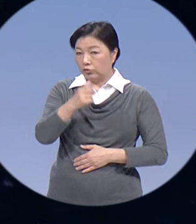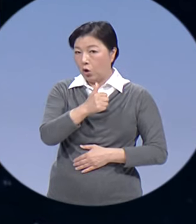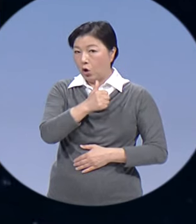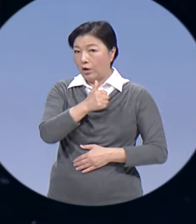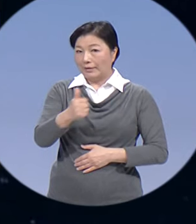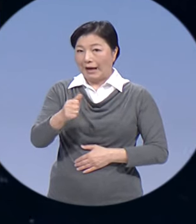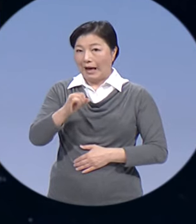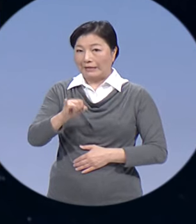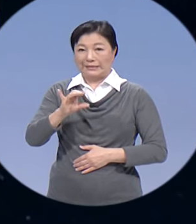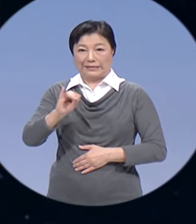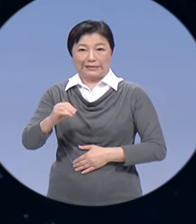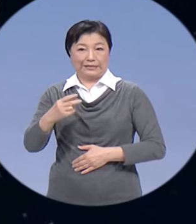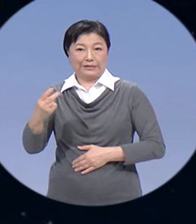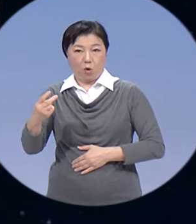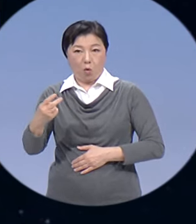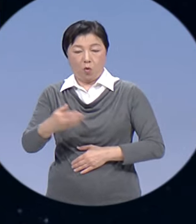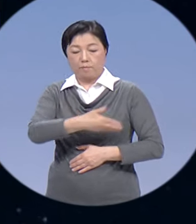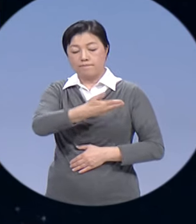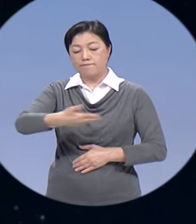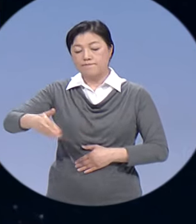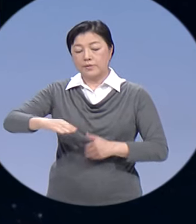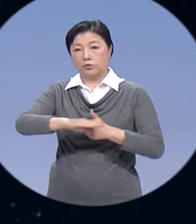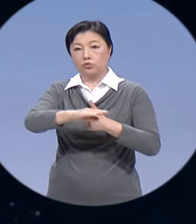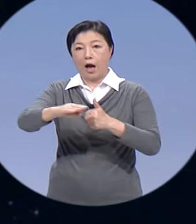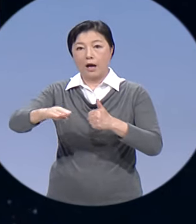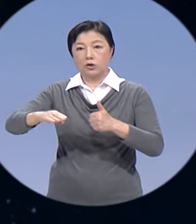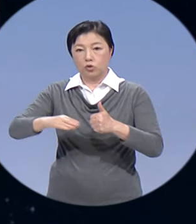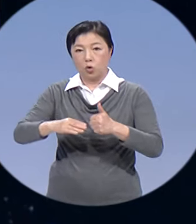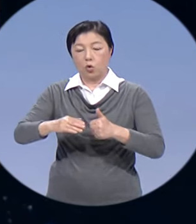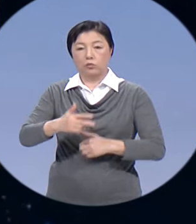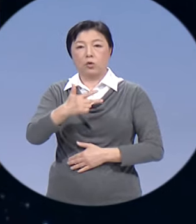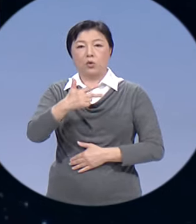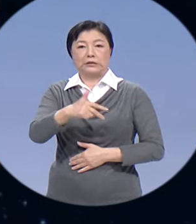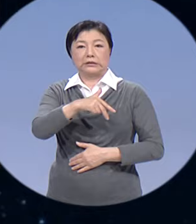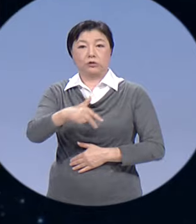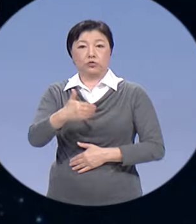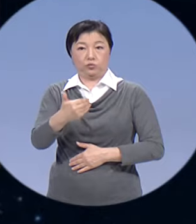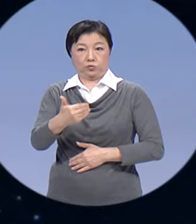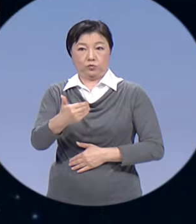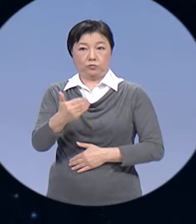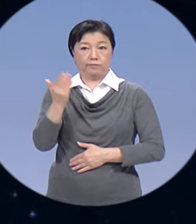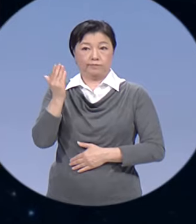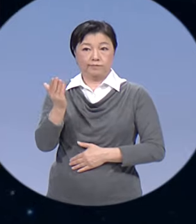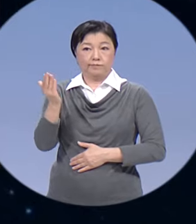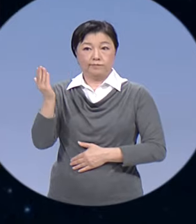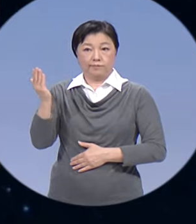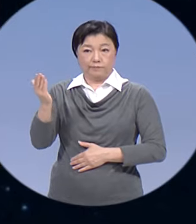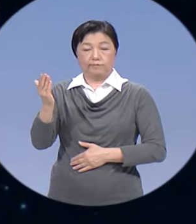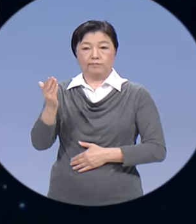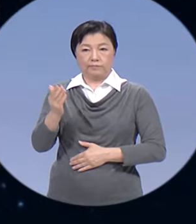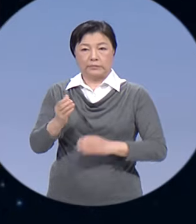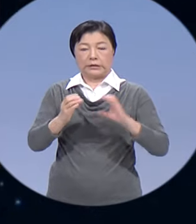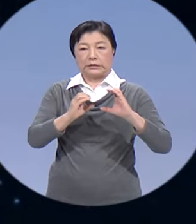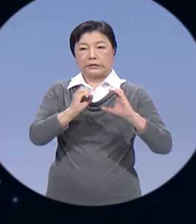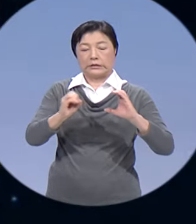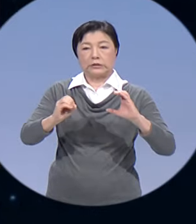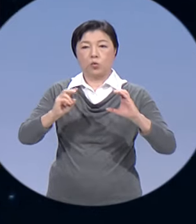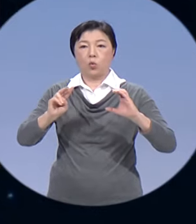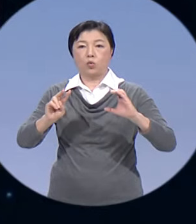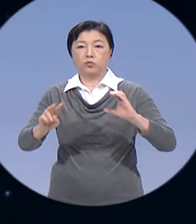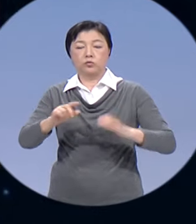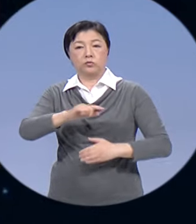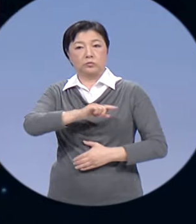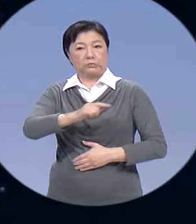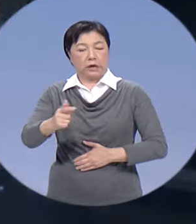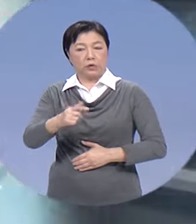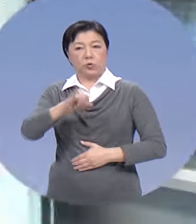2号や、水環境を観測している雫、 温室効果ガスを観測している伊吹など